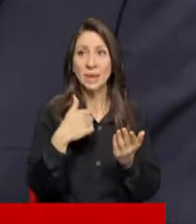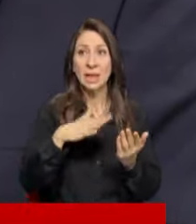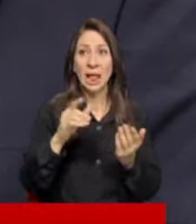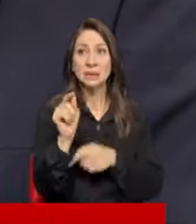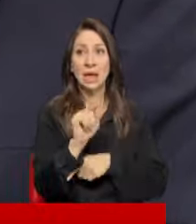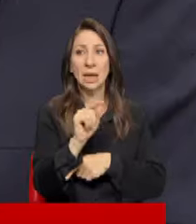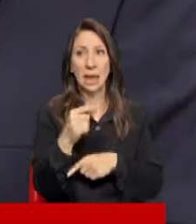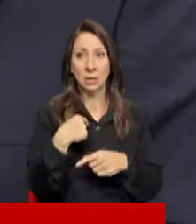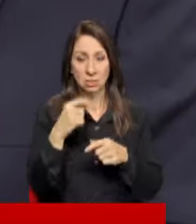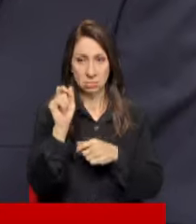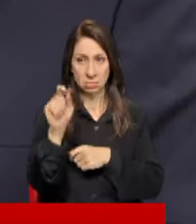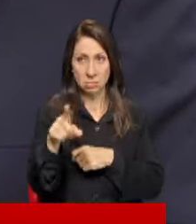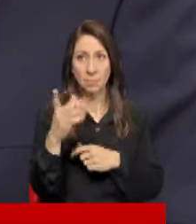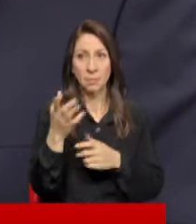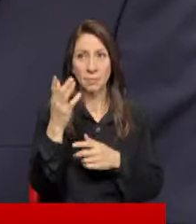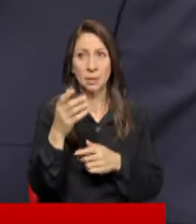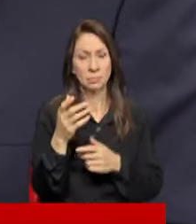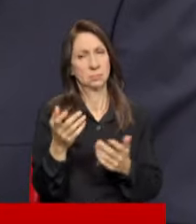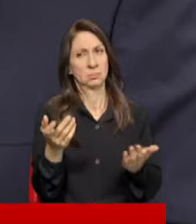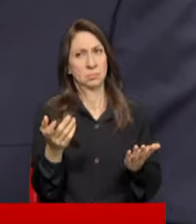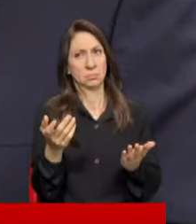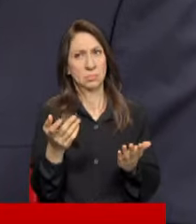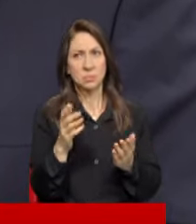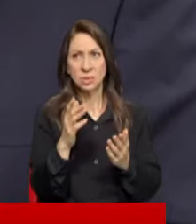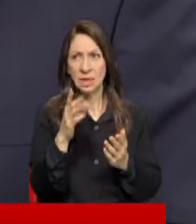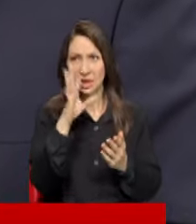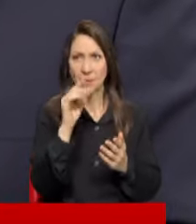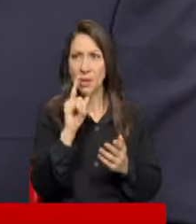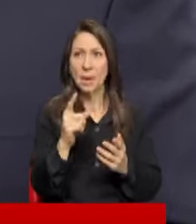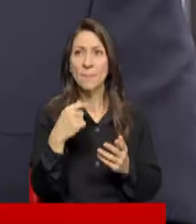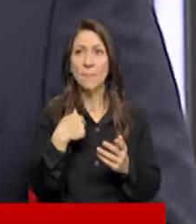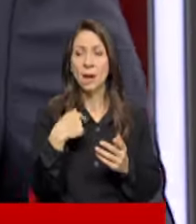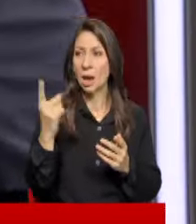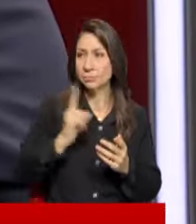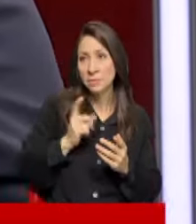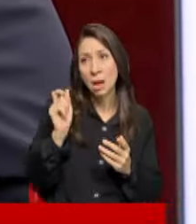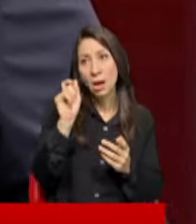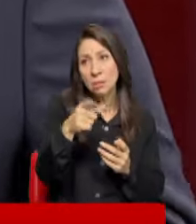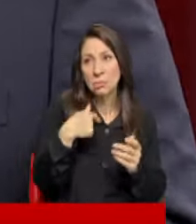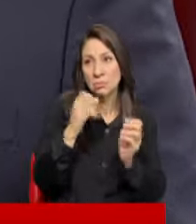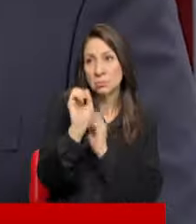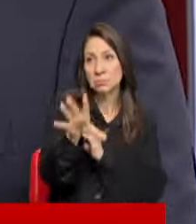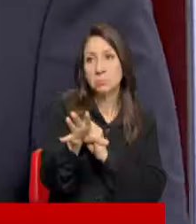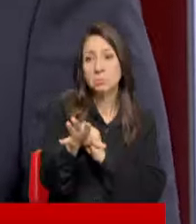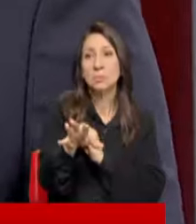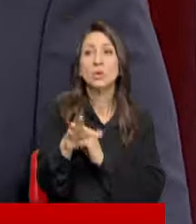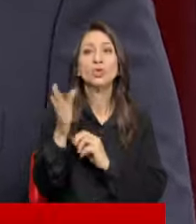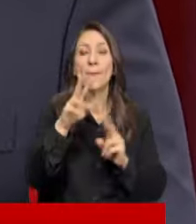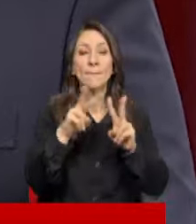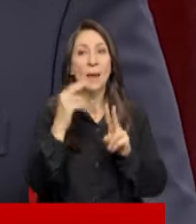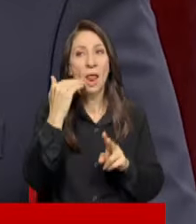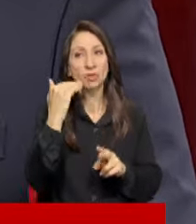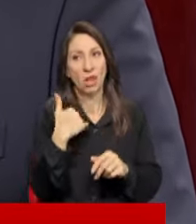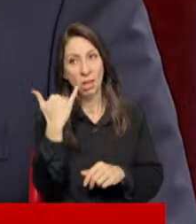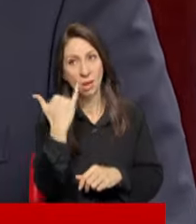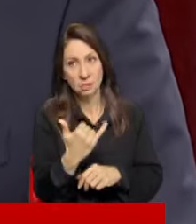genel sekreterlikten işte bilmem kim. Niye kim söyle? Bana dedi at dediler attım dedi. Ondan sonra Meral Hanım'ı aradım